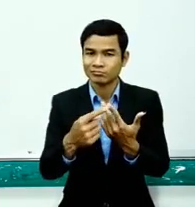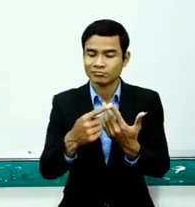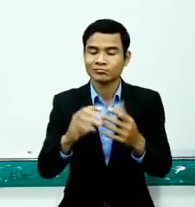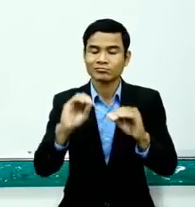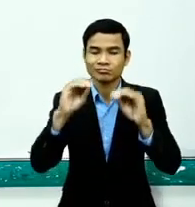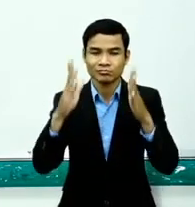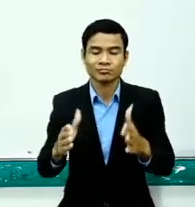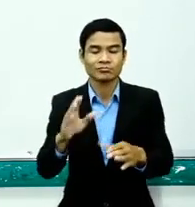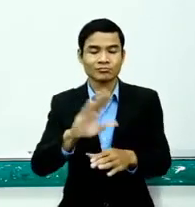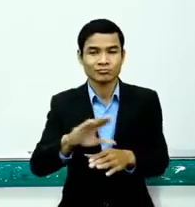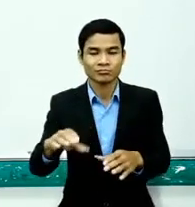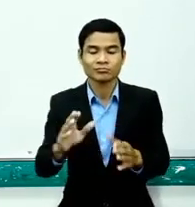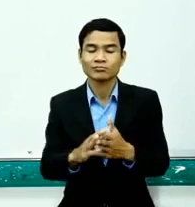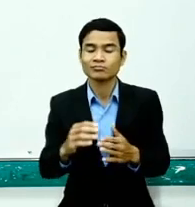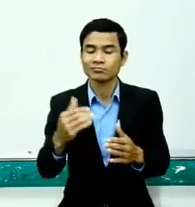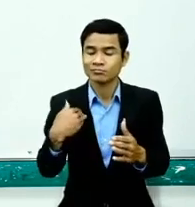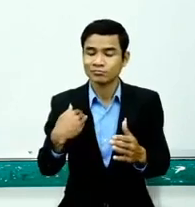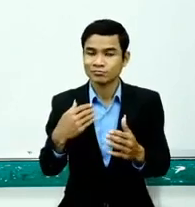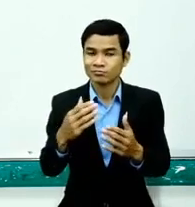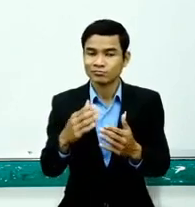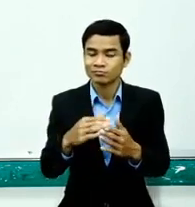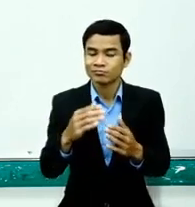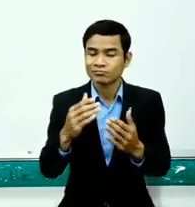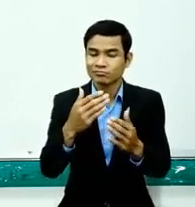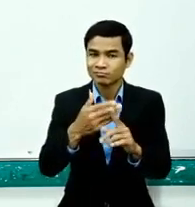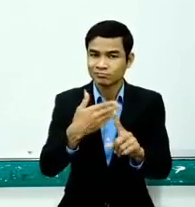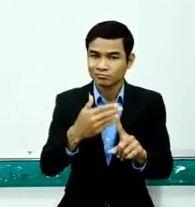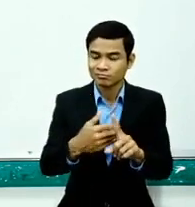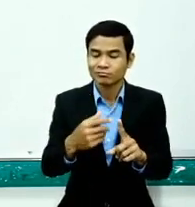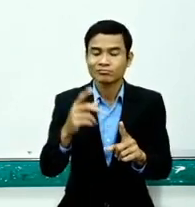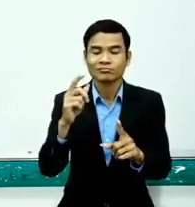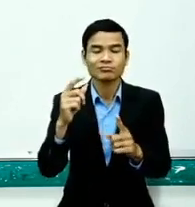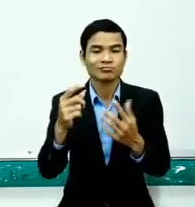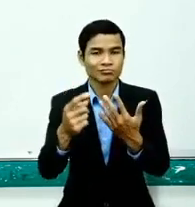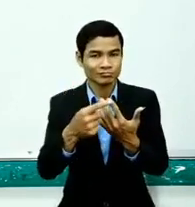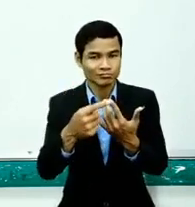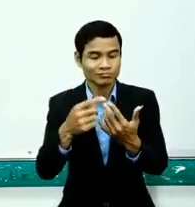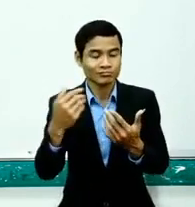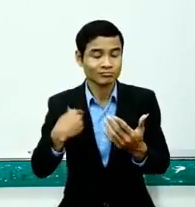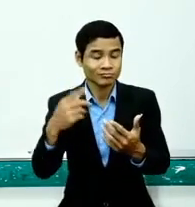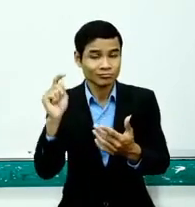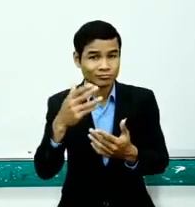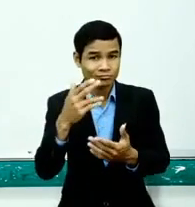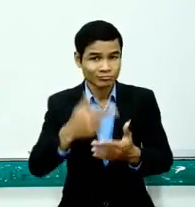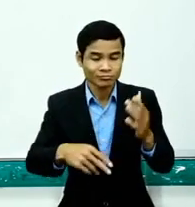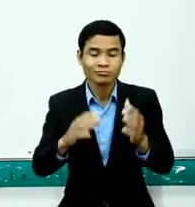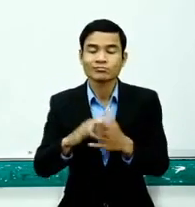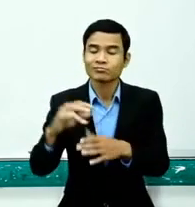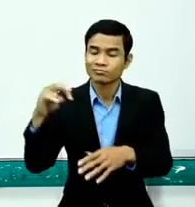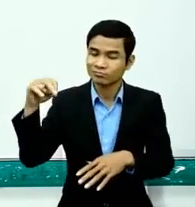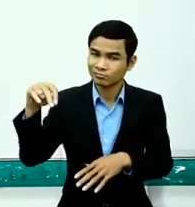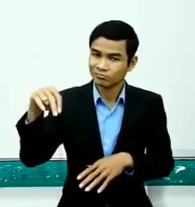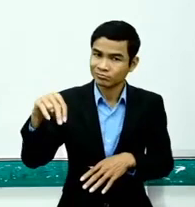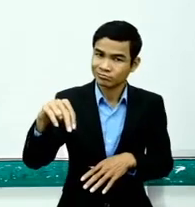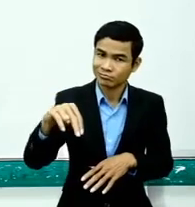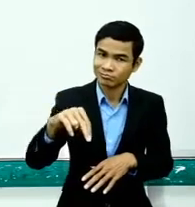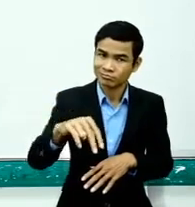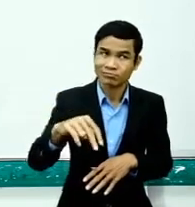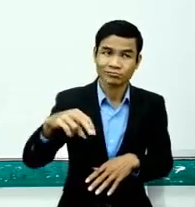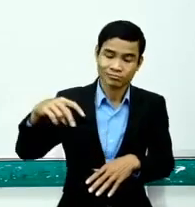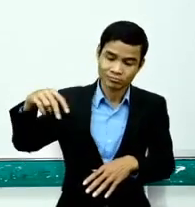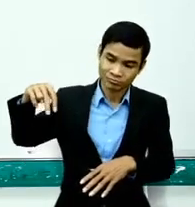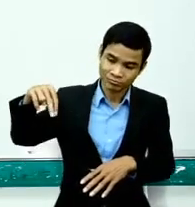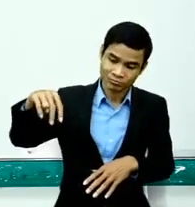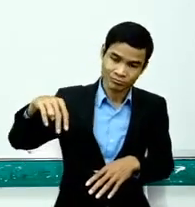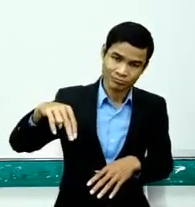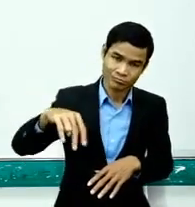គឺនៅពីក្រោយស្រអស់នេះមានរូបអ្វីដែរកូនចាគឺរូបចោះកូនណាចាអញ្ចឹងអ្នកគ្រូបិទនៅ